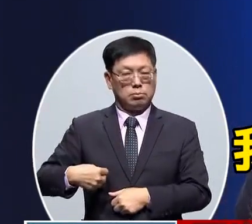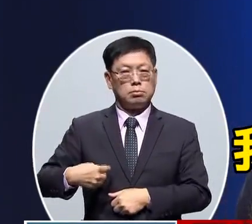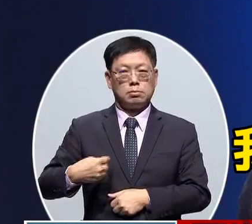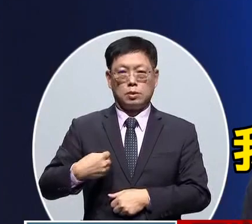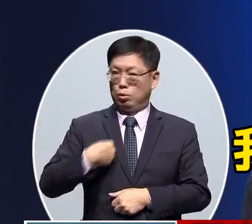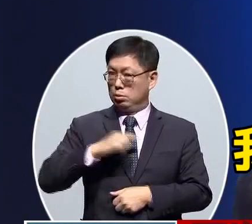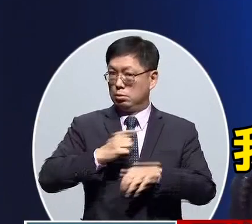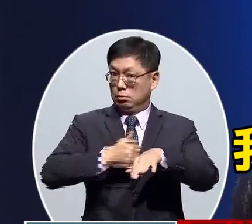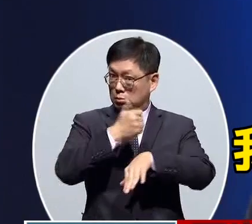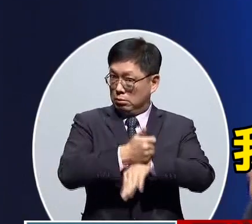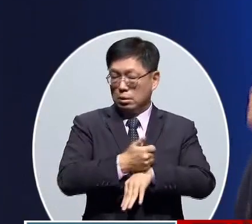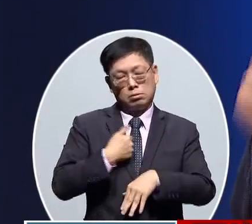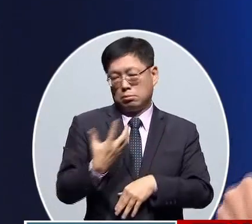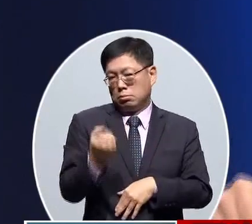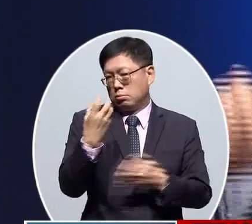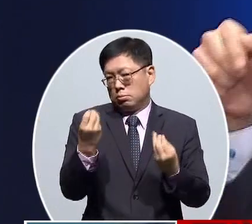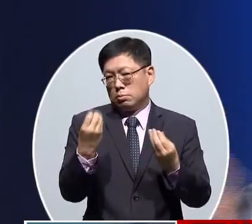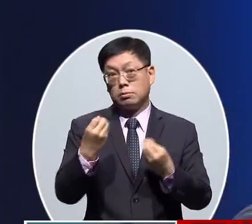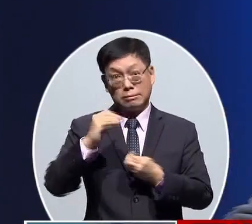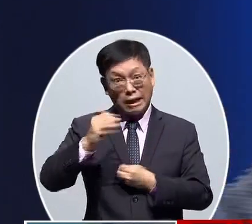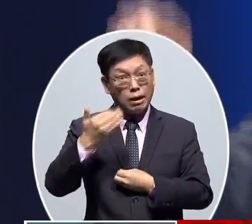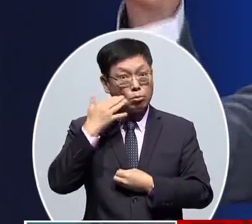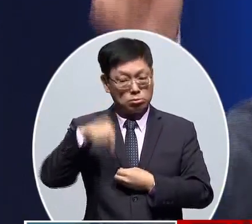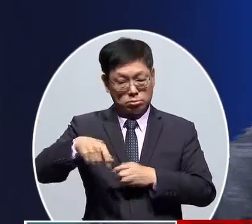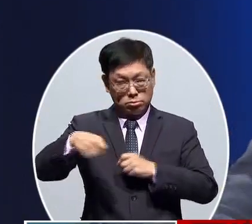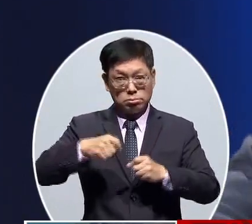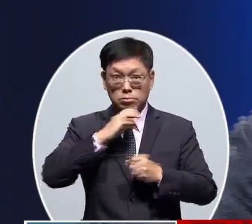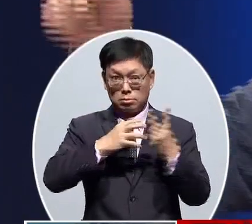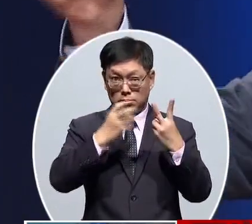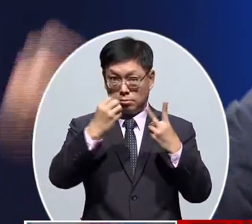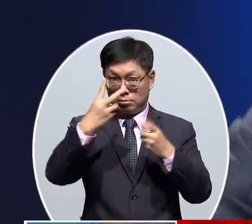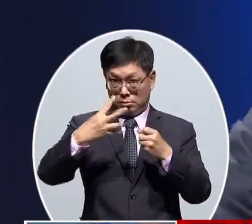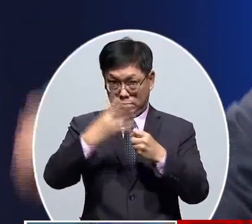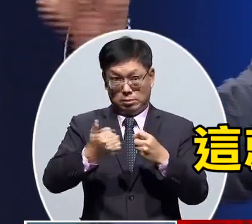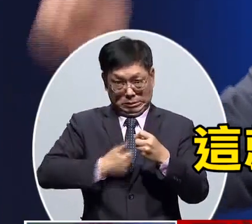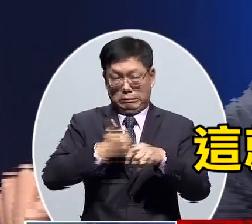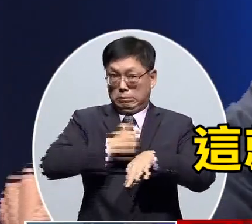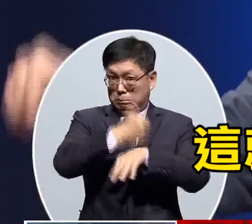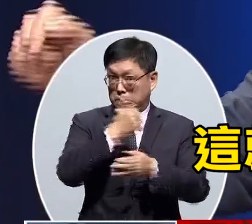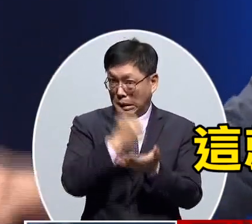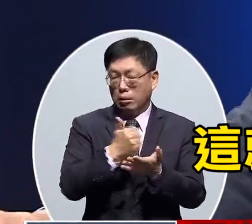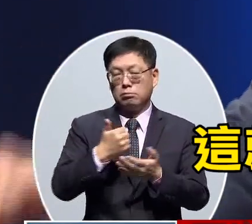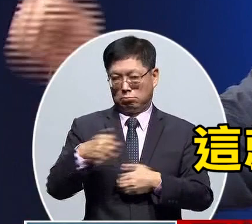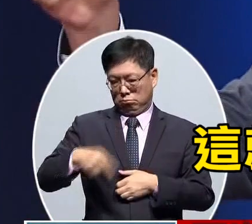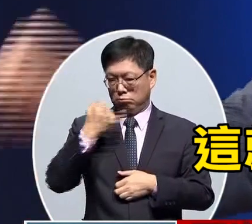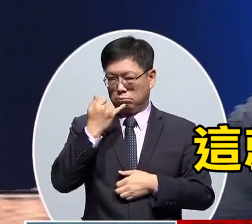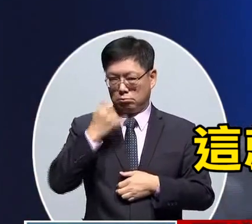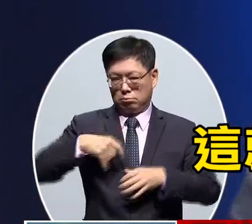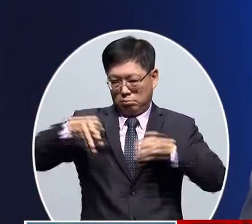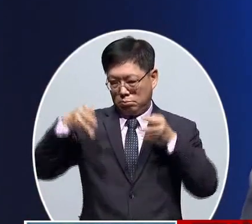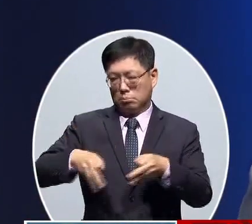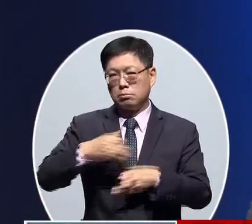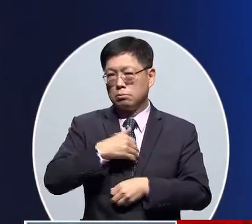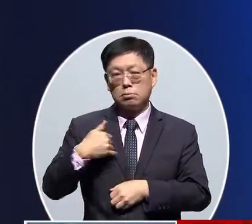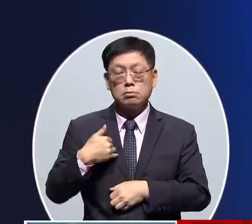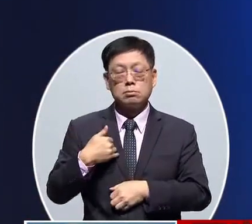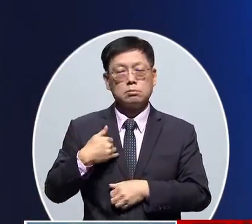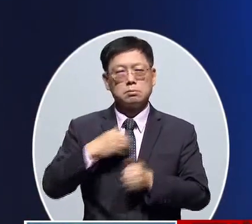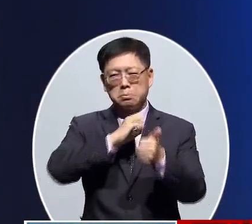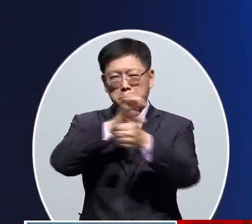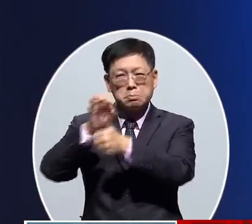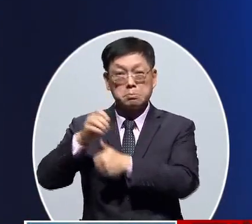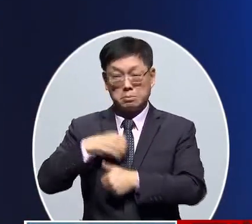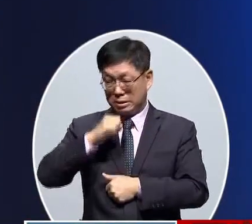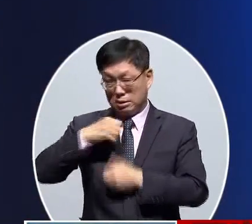没有执政，我没有行政权。但是如果这个东西我们在2024年赢得执政，这就是两岸和平协议就可以签。告诉各